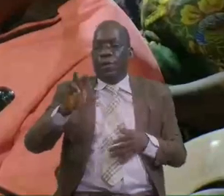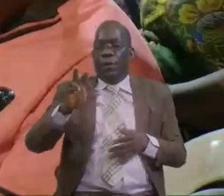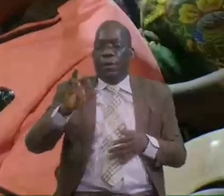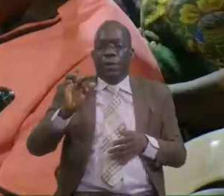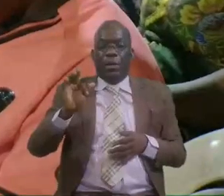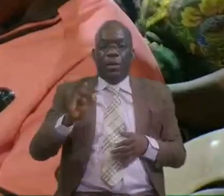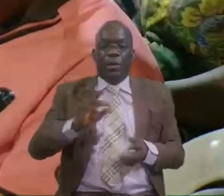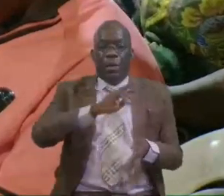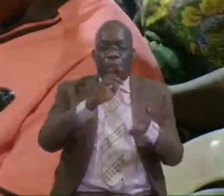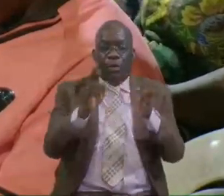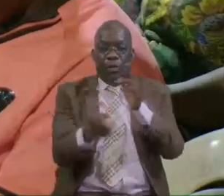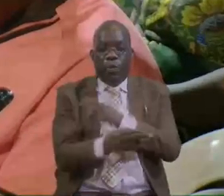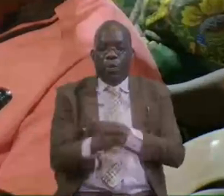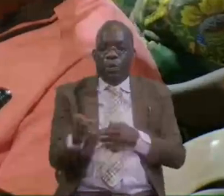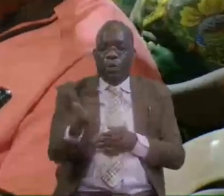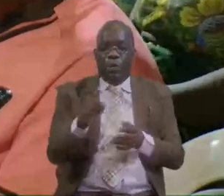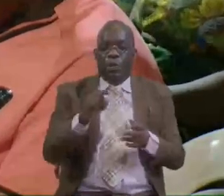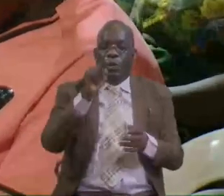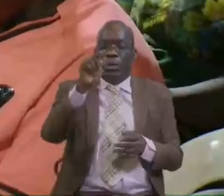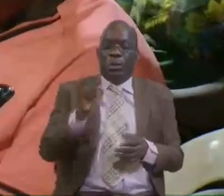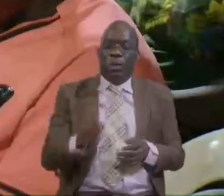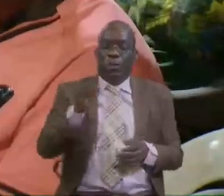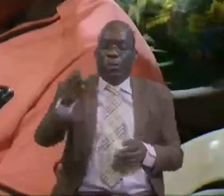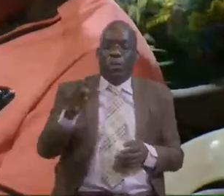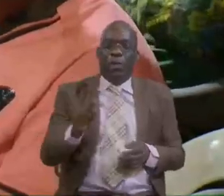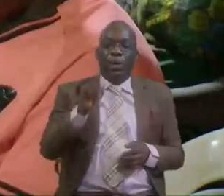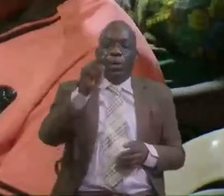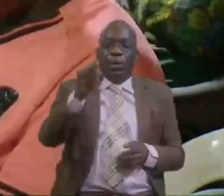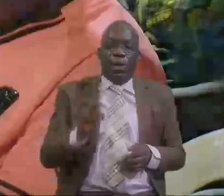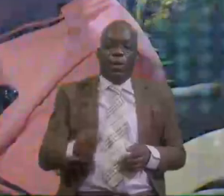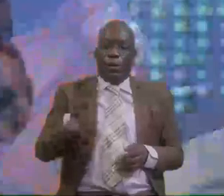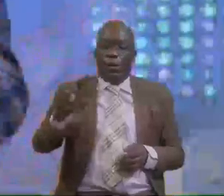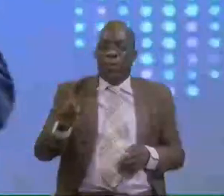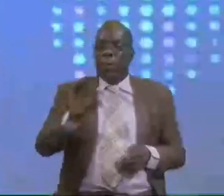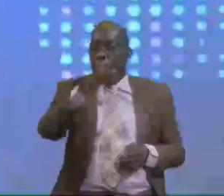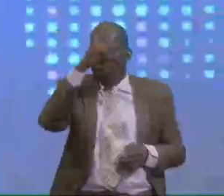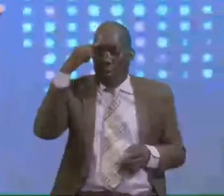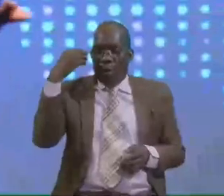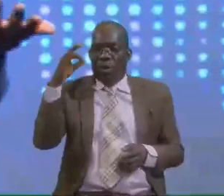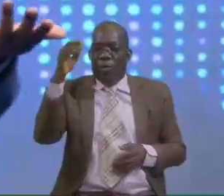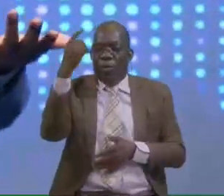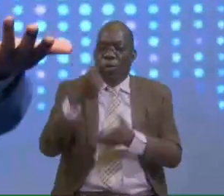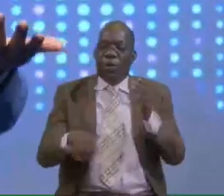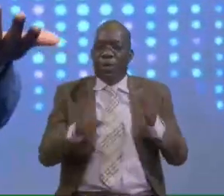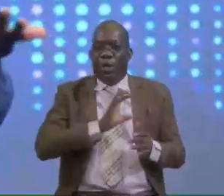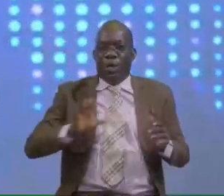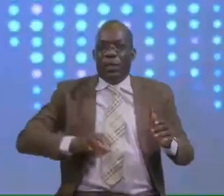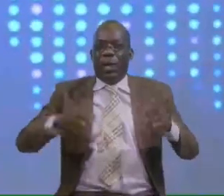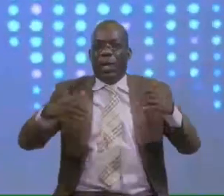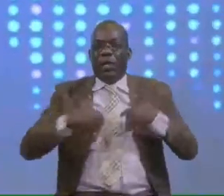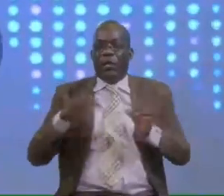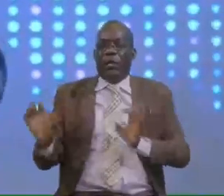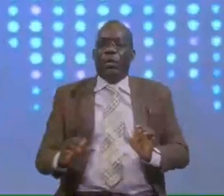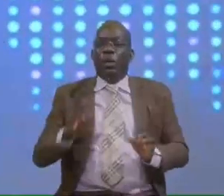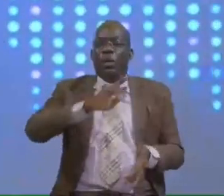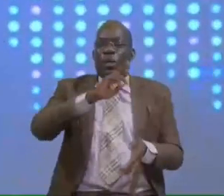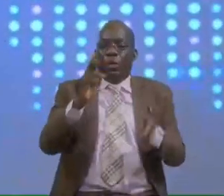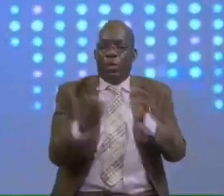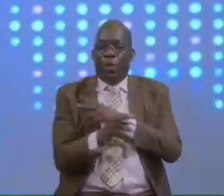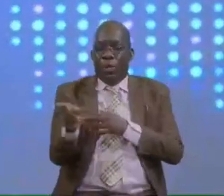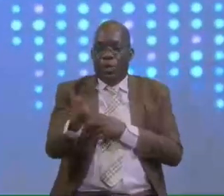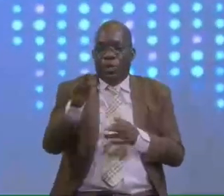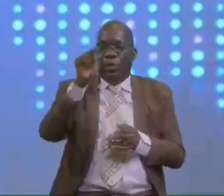Repentez-vous donc à cause de ce que Christ a fait, Repentez-vous donc